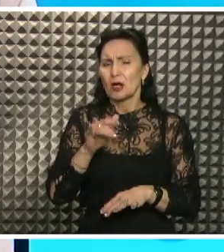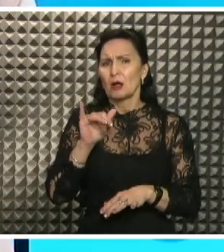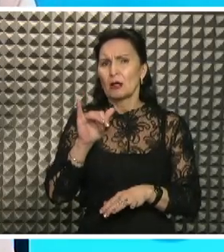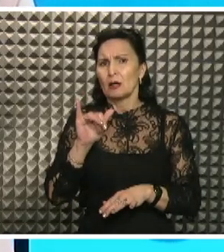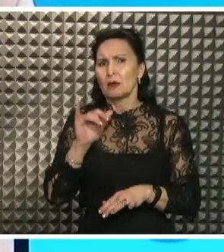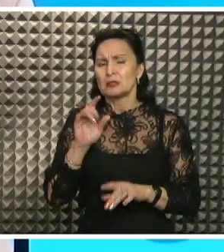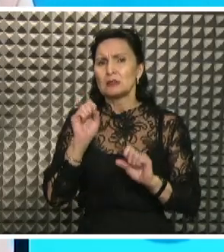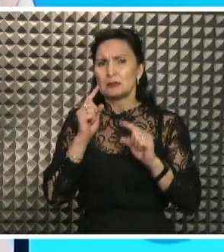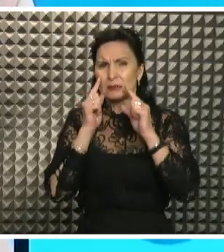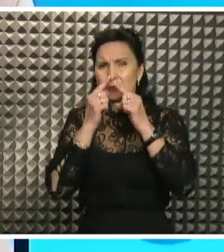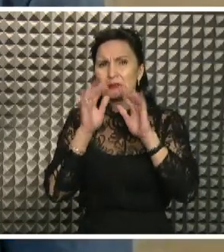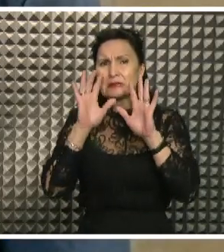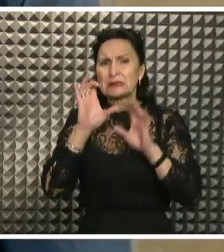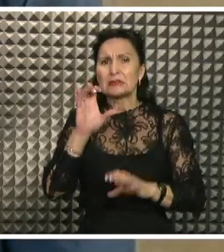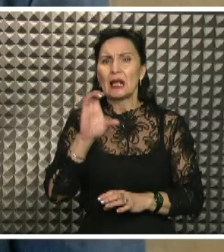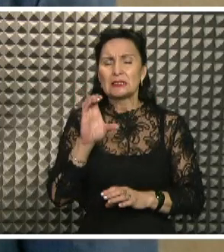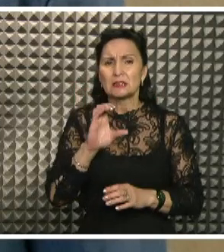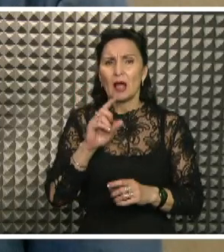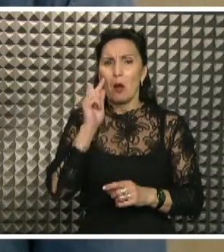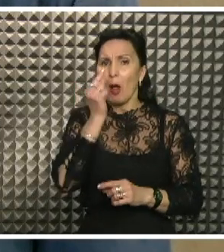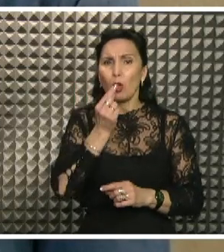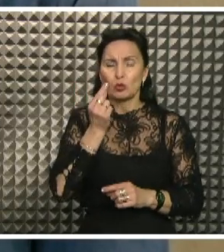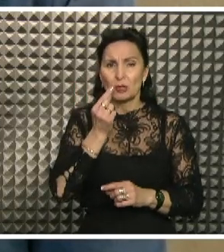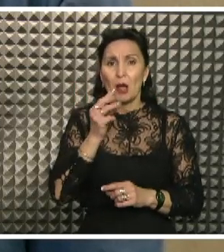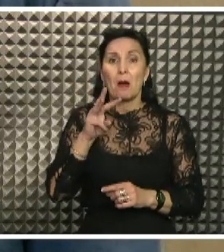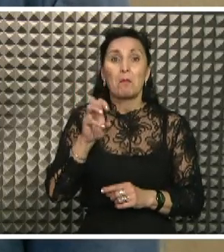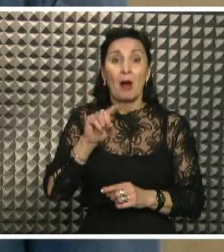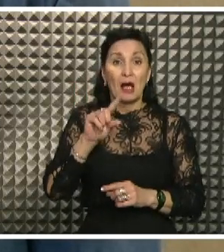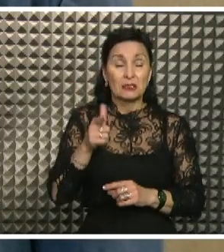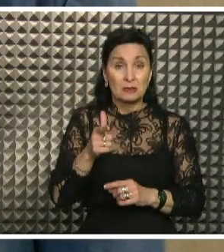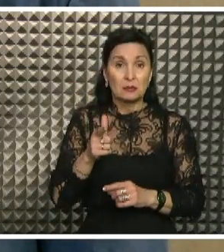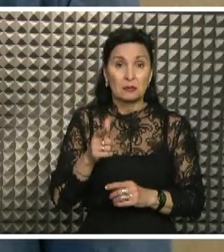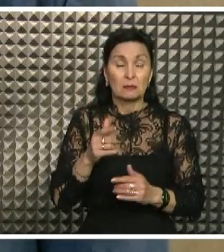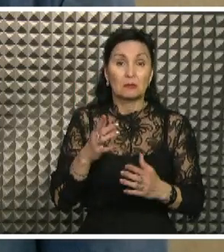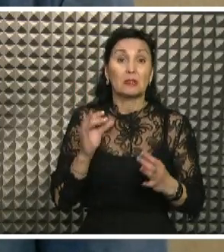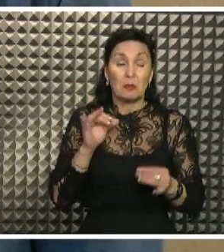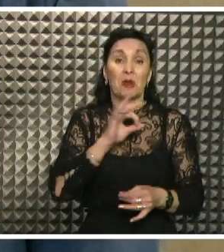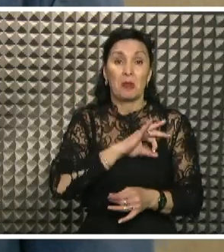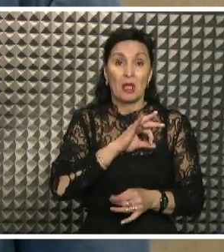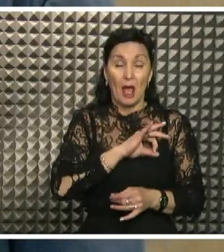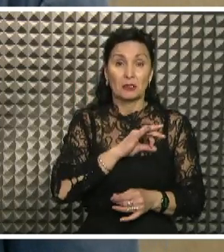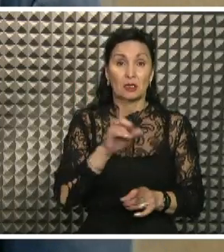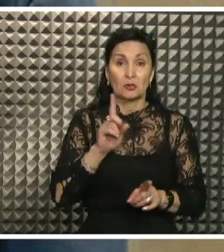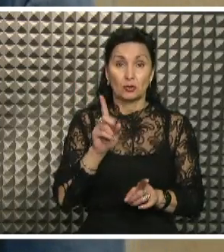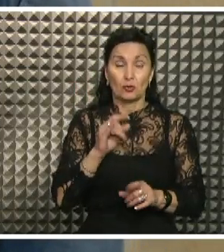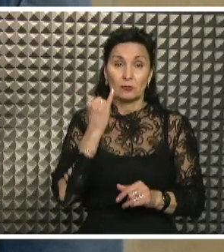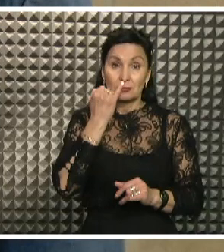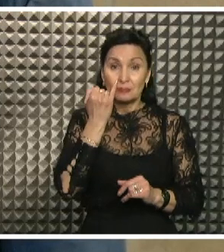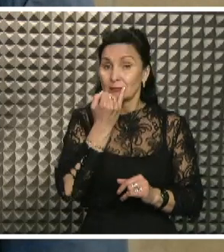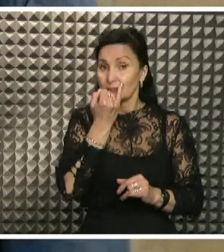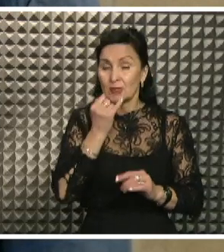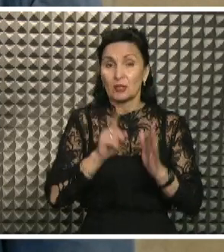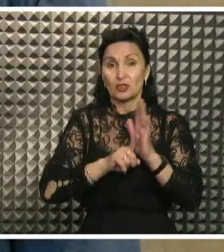не вредят ли мази слизистой оболочки? Ну, опять же, мазь, она для чего-то тогда и применяется, если она